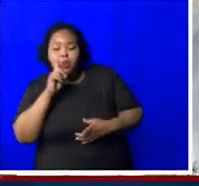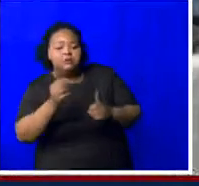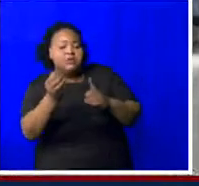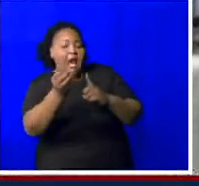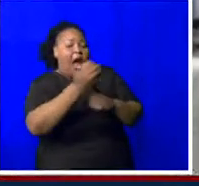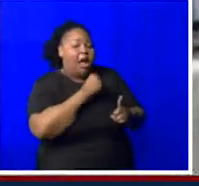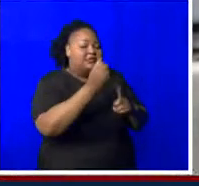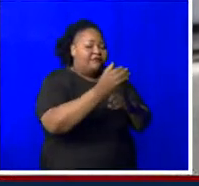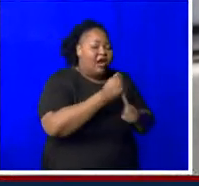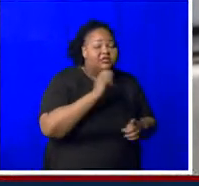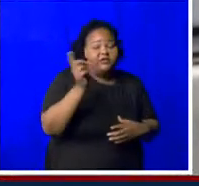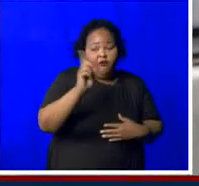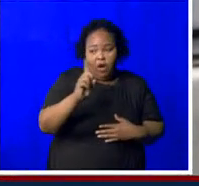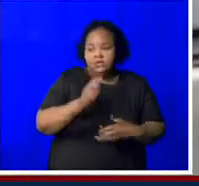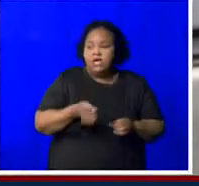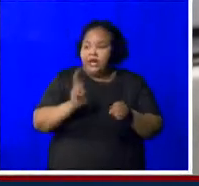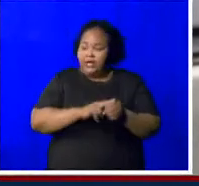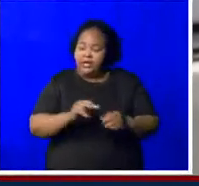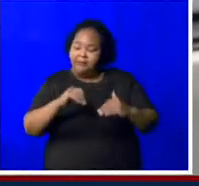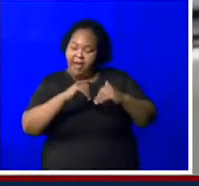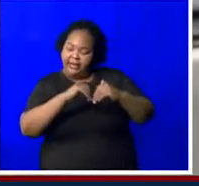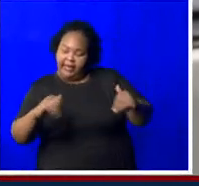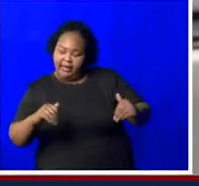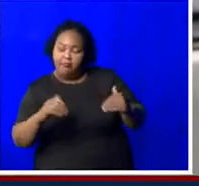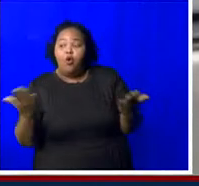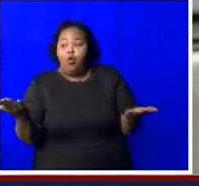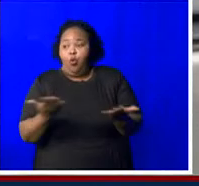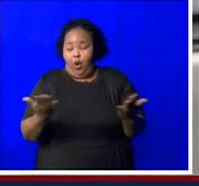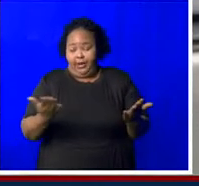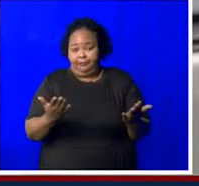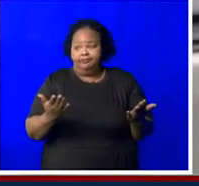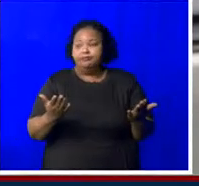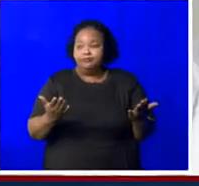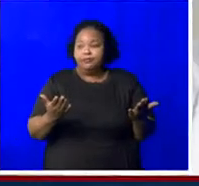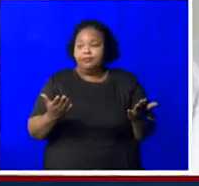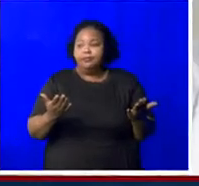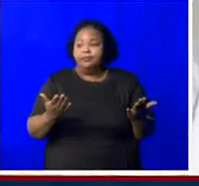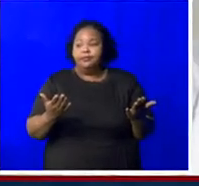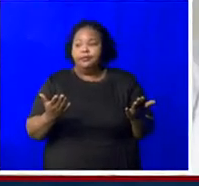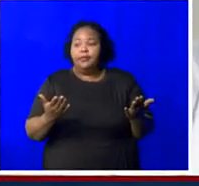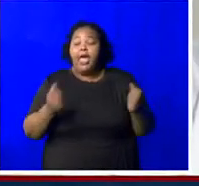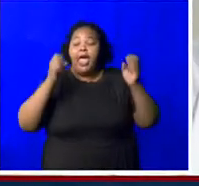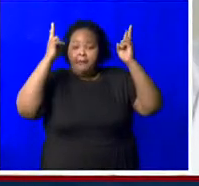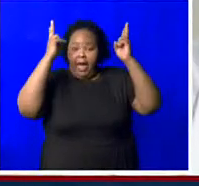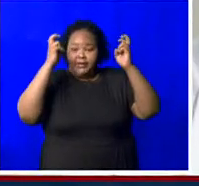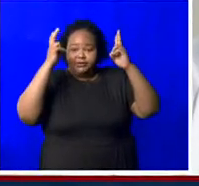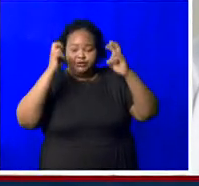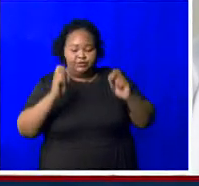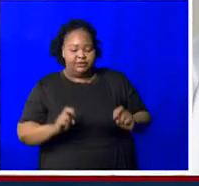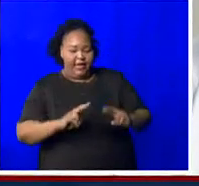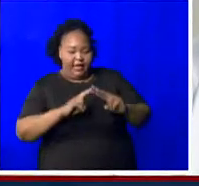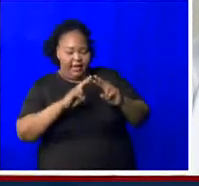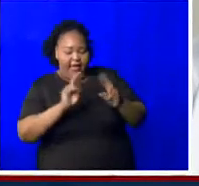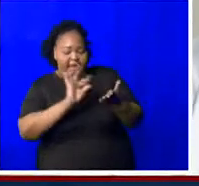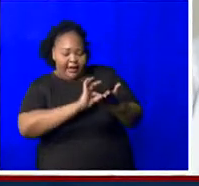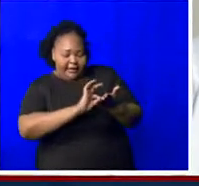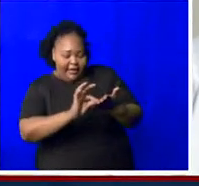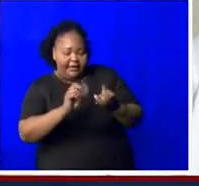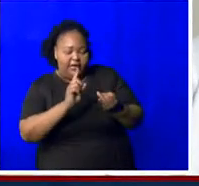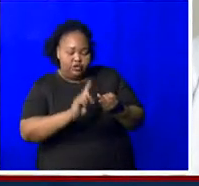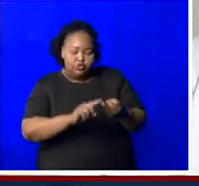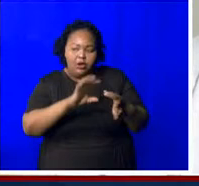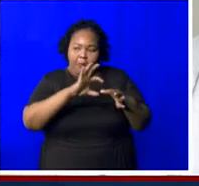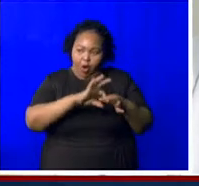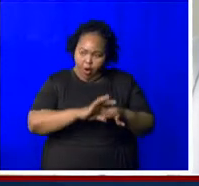ukuthi Tindzaba yokuhlanteka netindzaba ukuthi kutholakale emanti lahlobile emakhaya ngitona